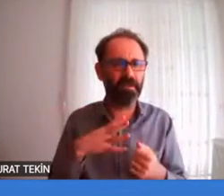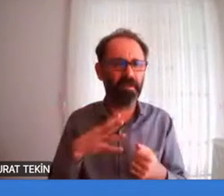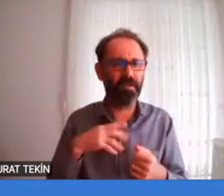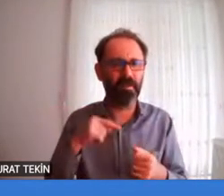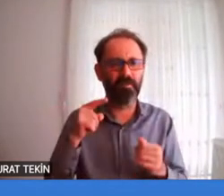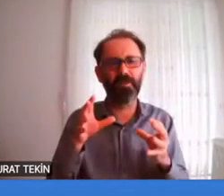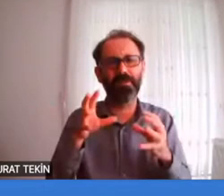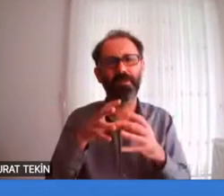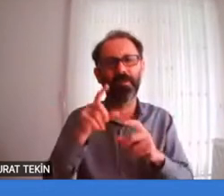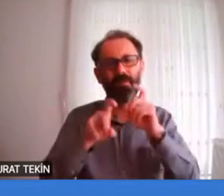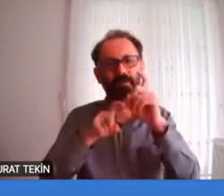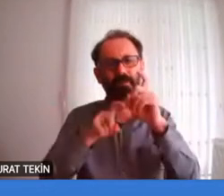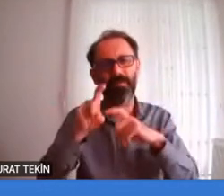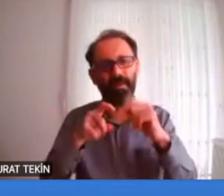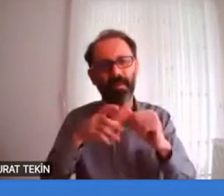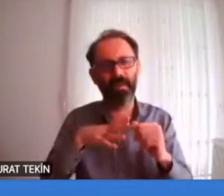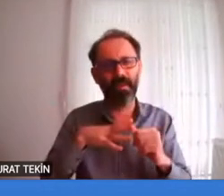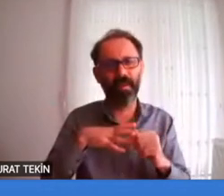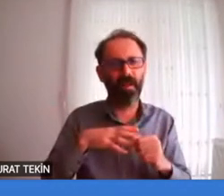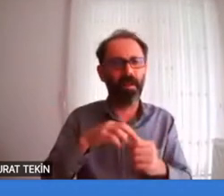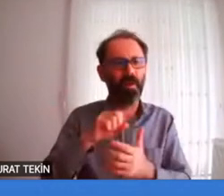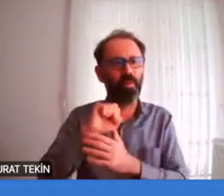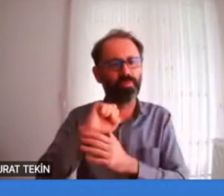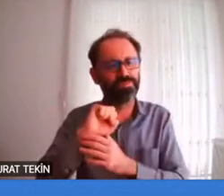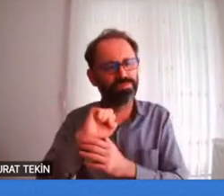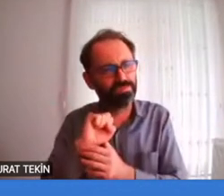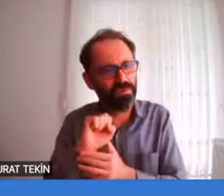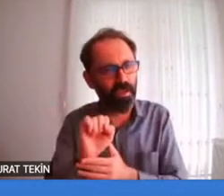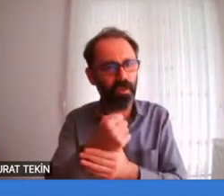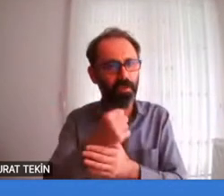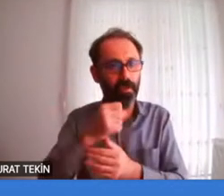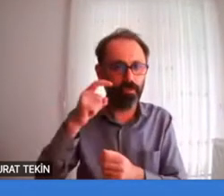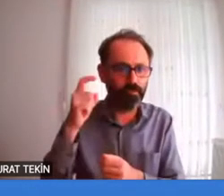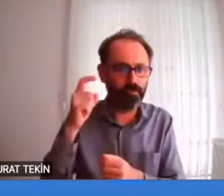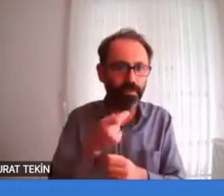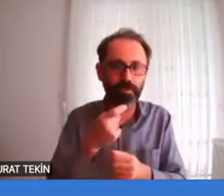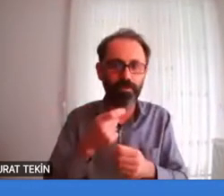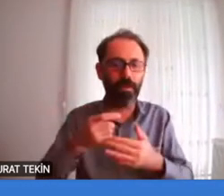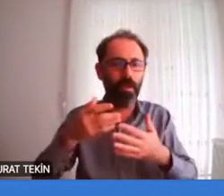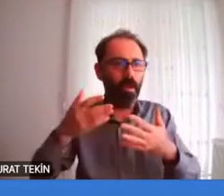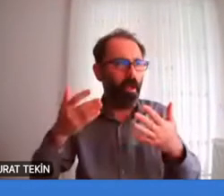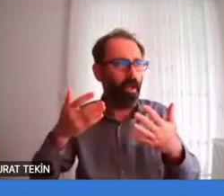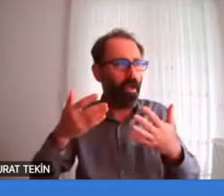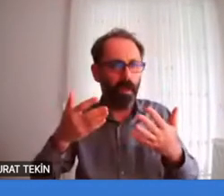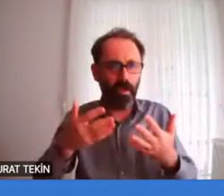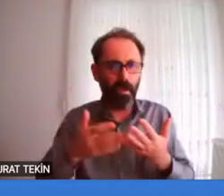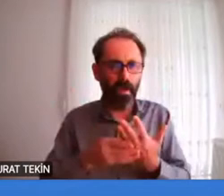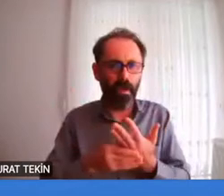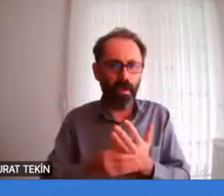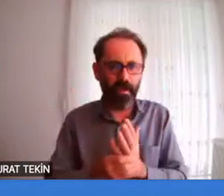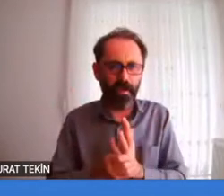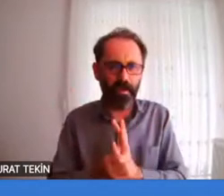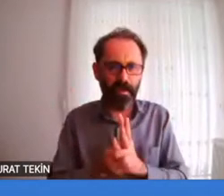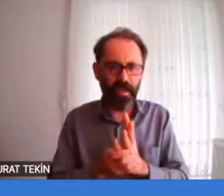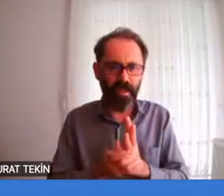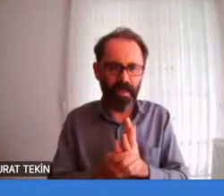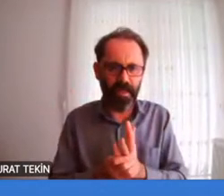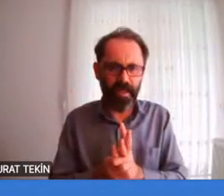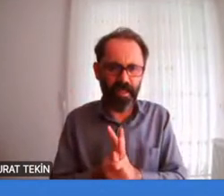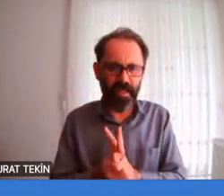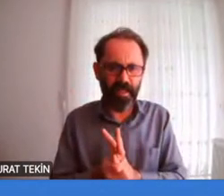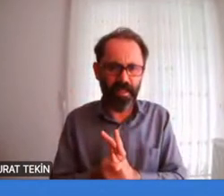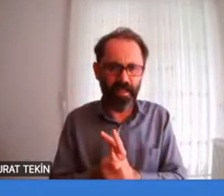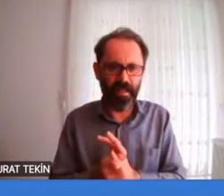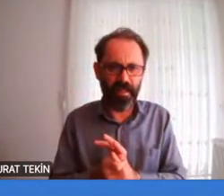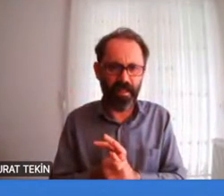Yani hani yeteneklerinizi keşfetmek konusunda sizin mi daha çok hani bir dahliniz